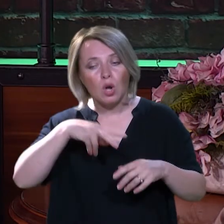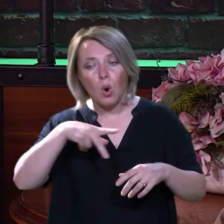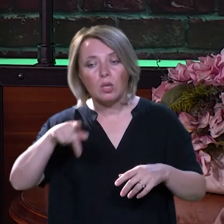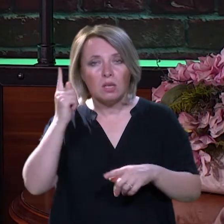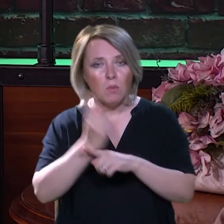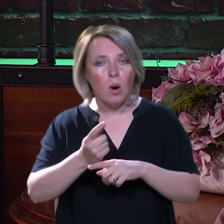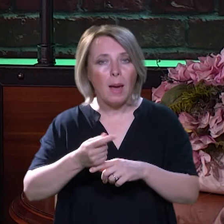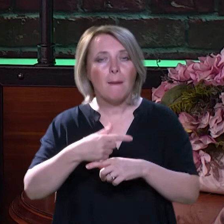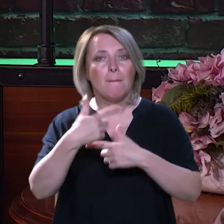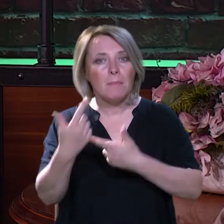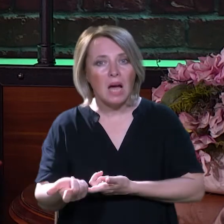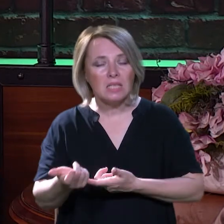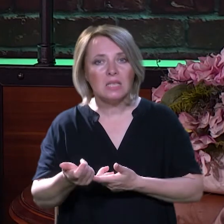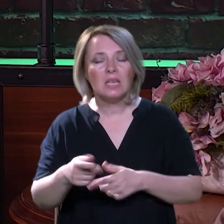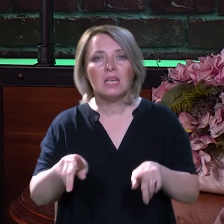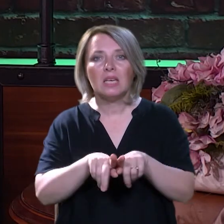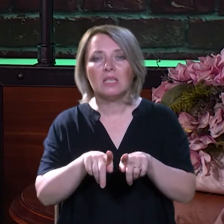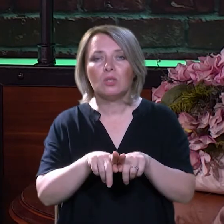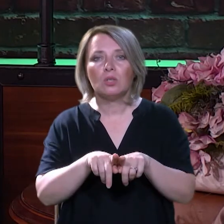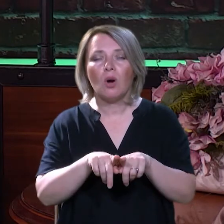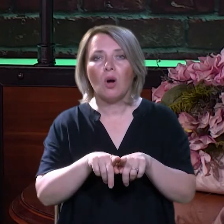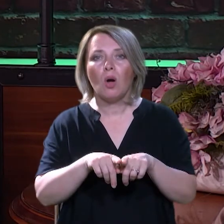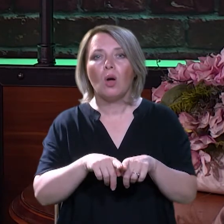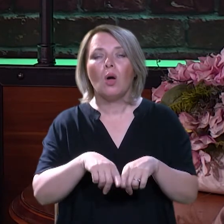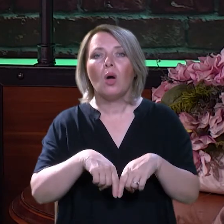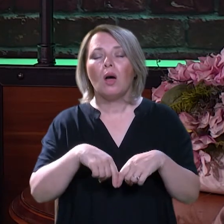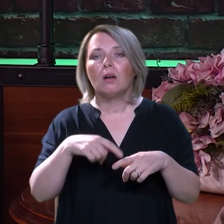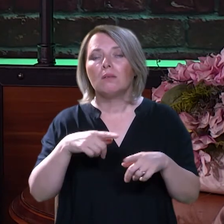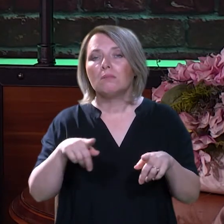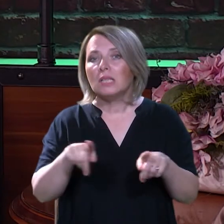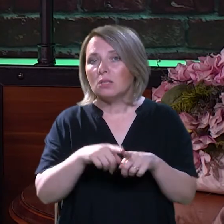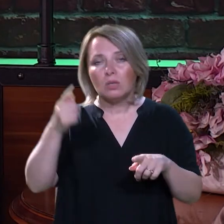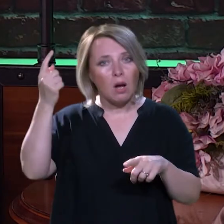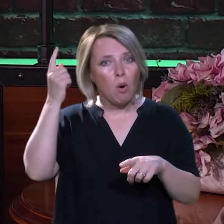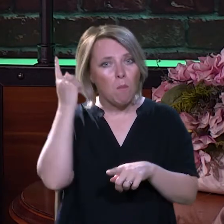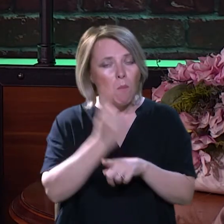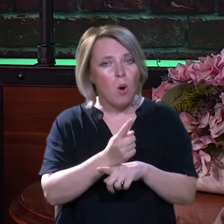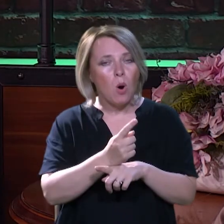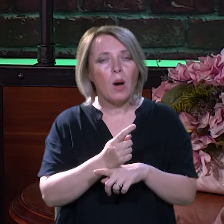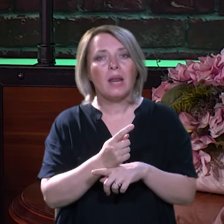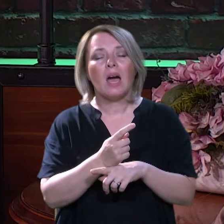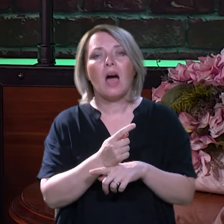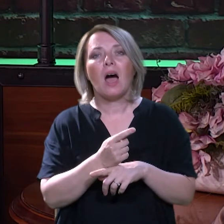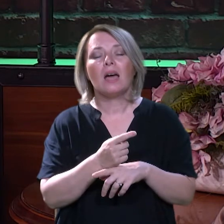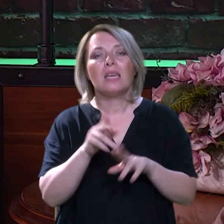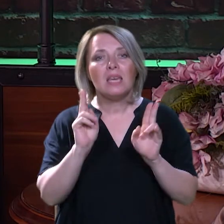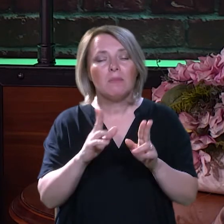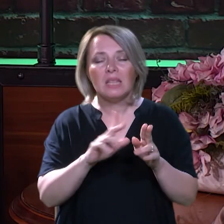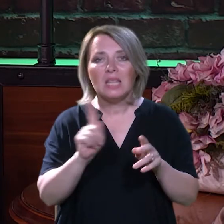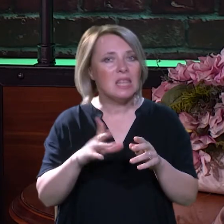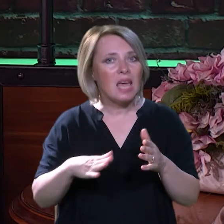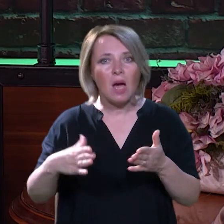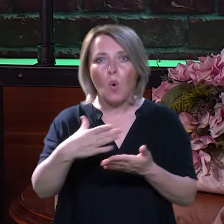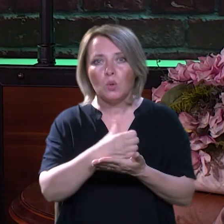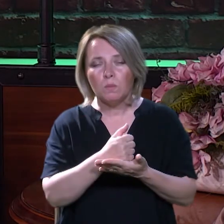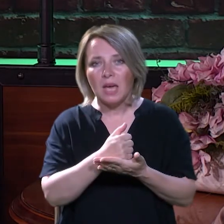mora izgovarati riječi koje ne znače ništa. Isto tako mora imati te nekakve, ajmo reći, neuspjehe i